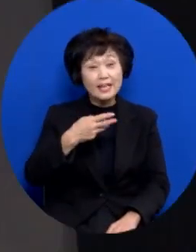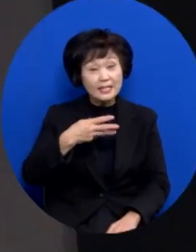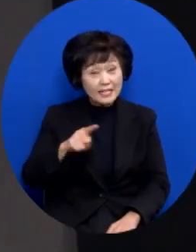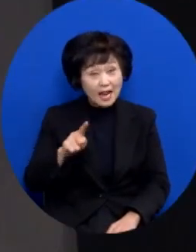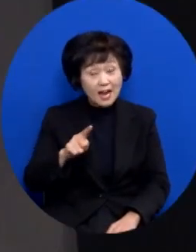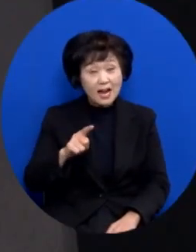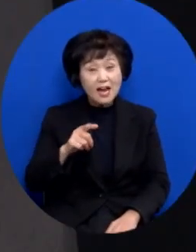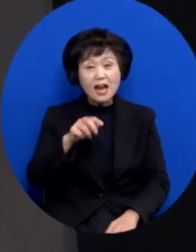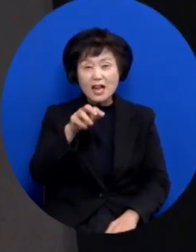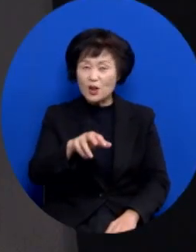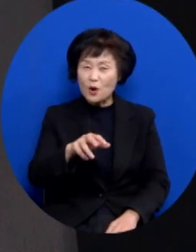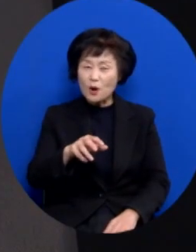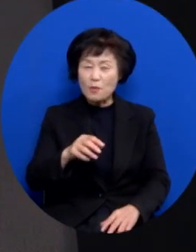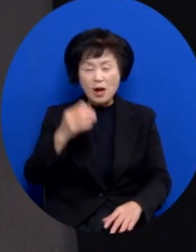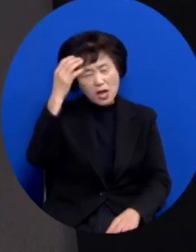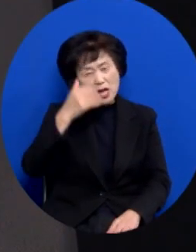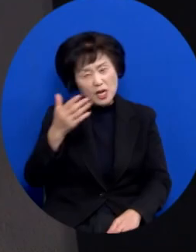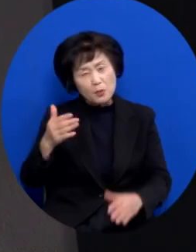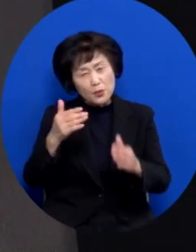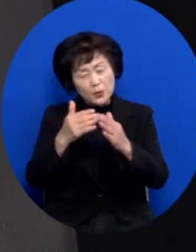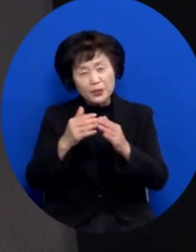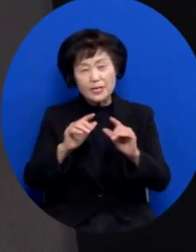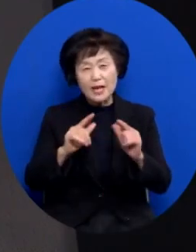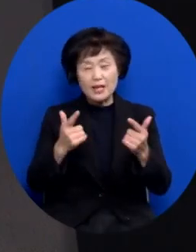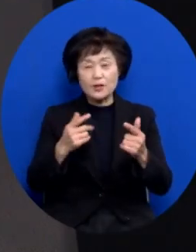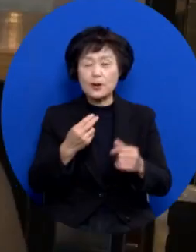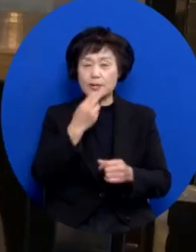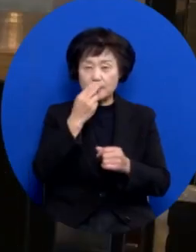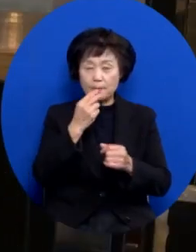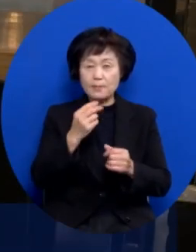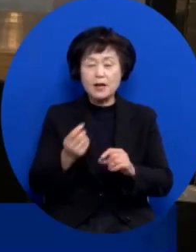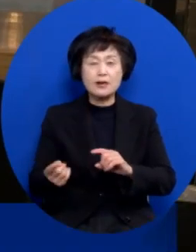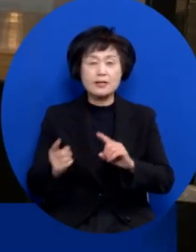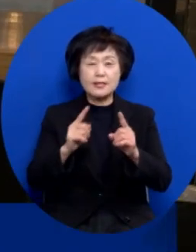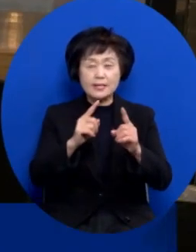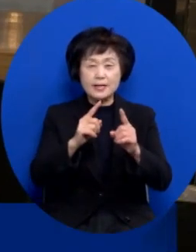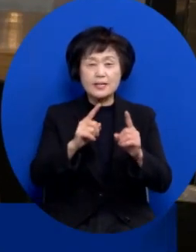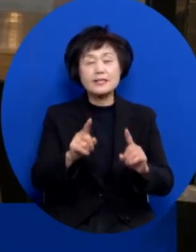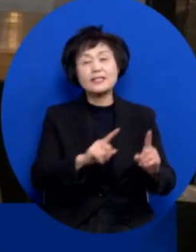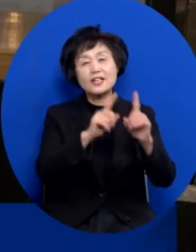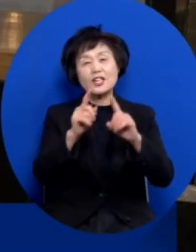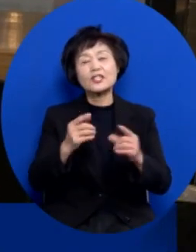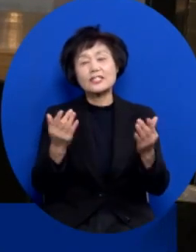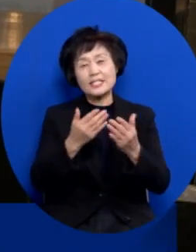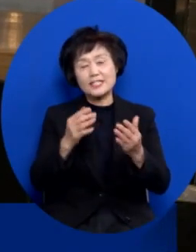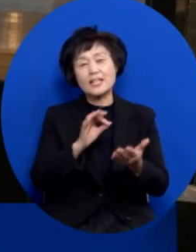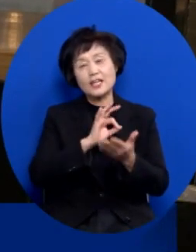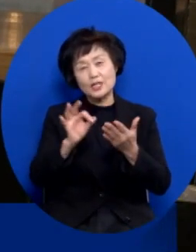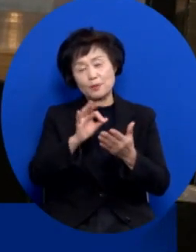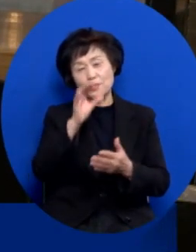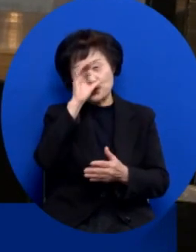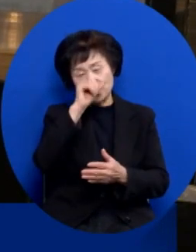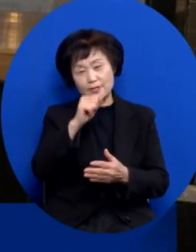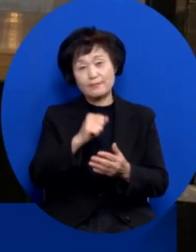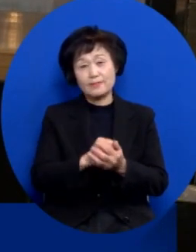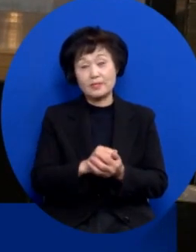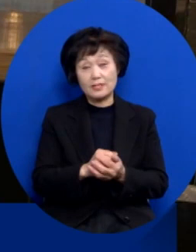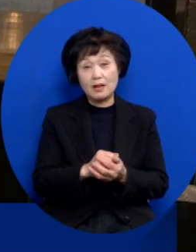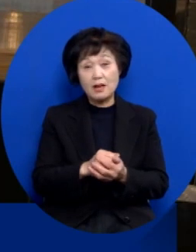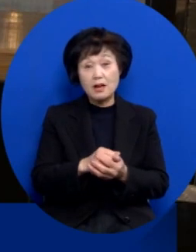아닌 누군가의 생명을 살리는 일이라고 말합니다. 산타 프로젝트를 통해서 제가 바라는 것은